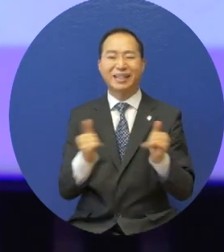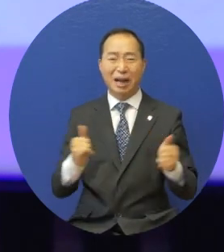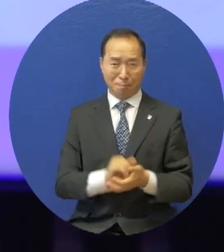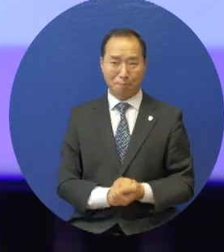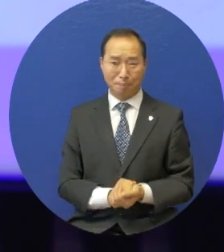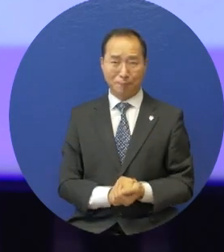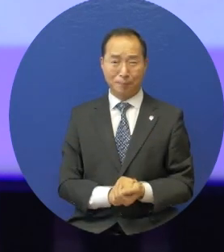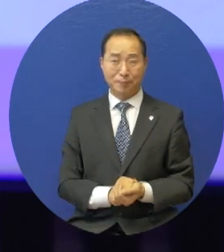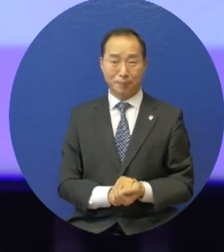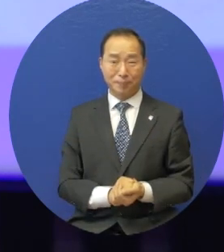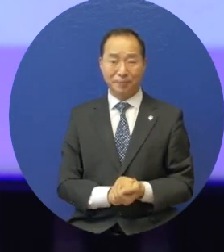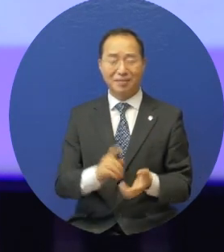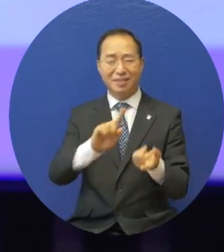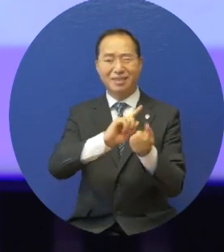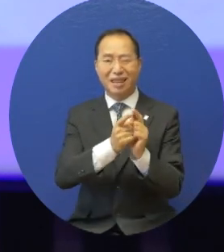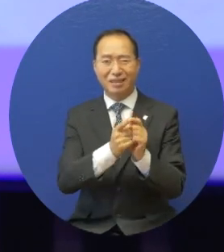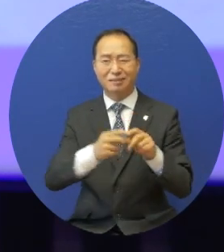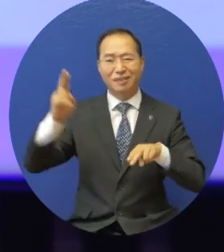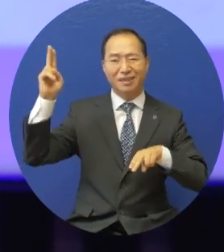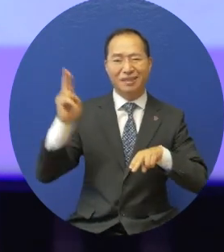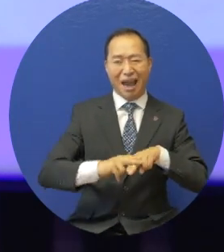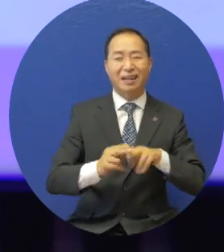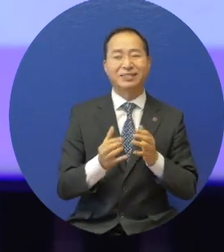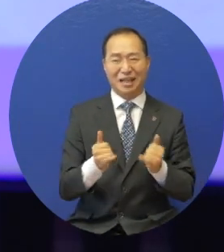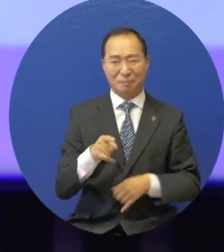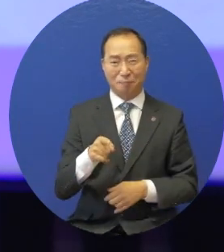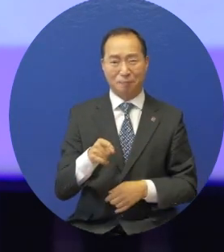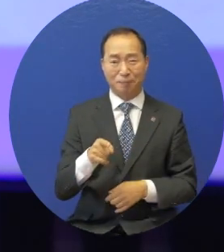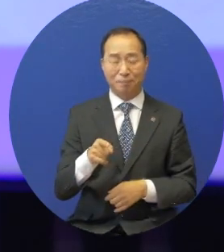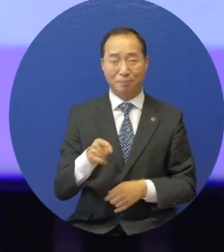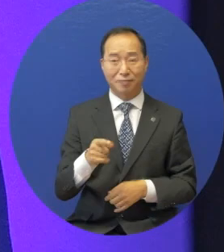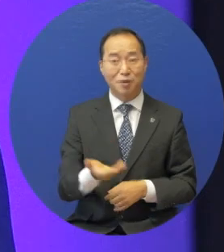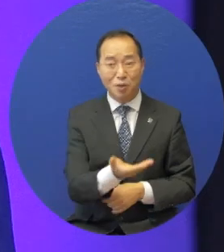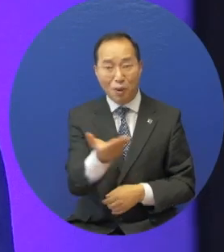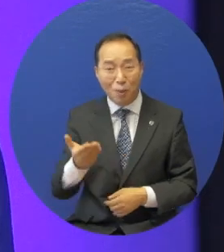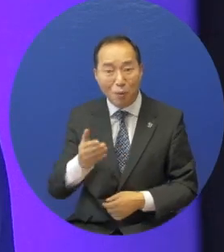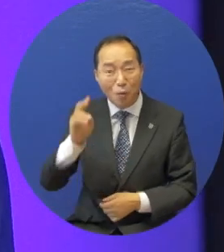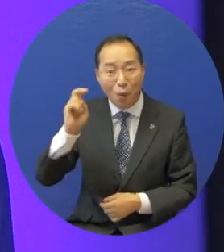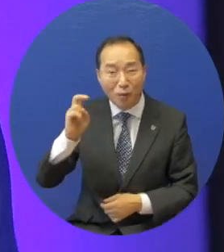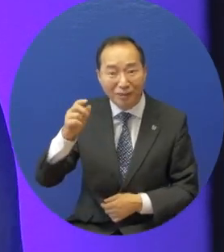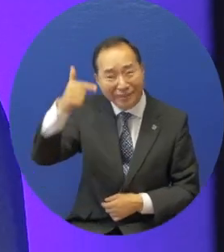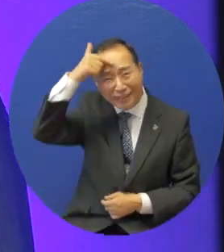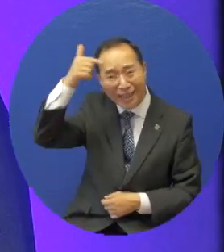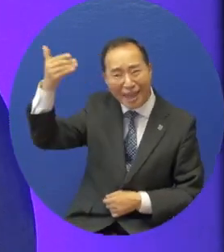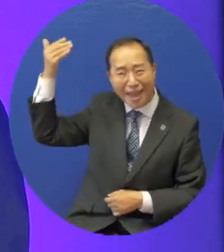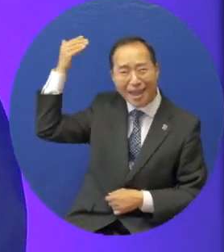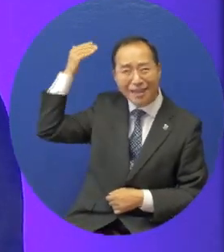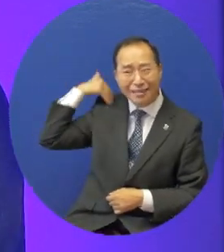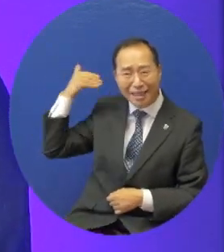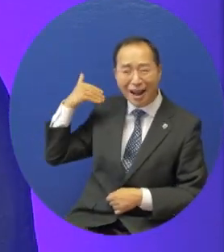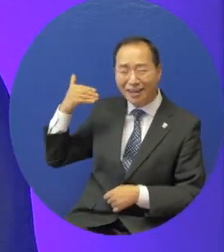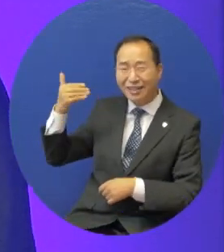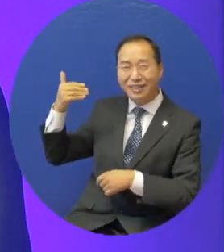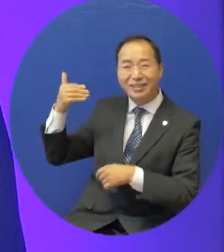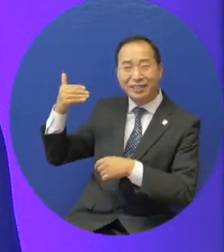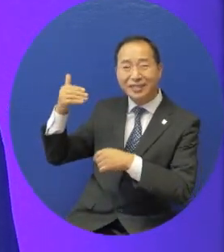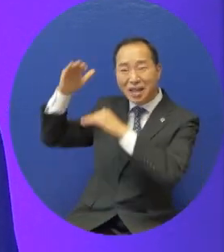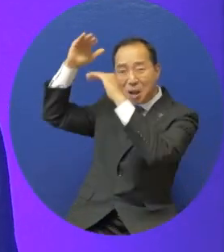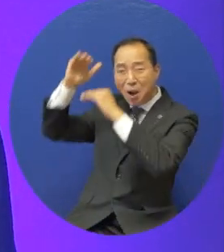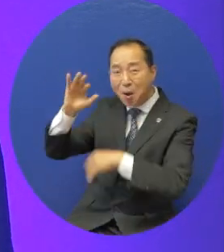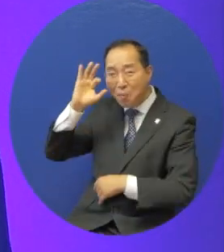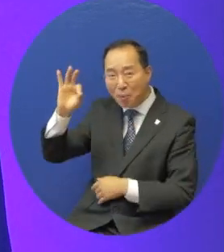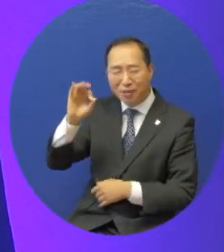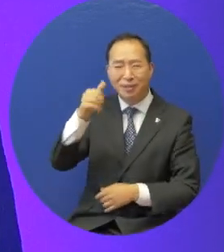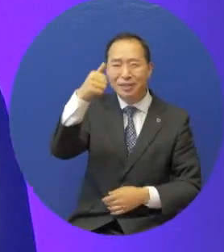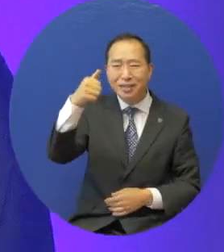합니다. 대신 매맞는 사람입니다. 그것을 매품팔이라고 하는데 여러분들은 혹시 고전 소설을 좋아하는